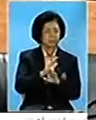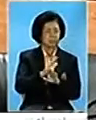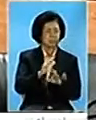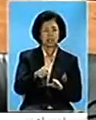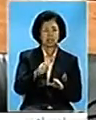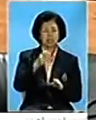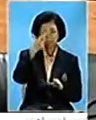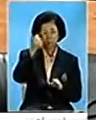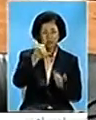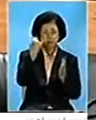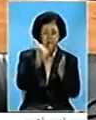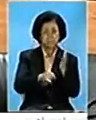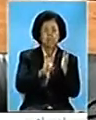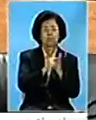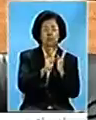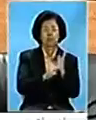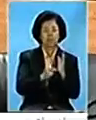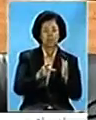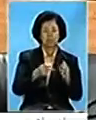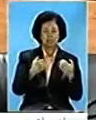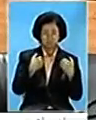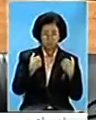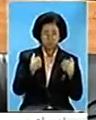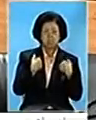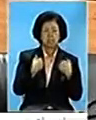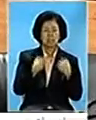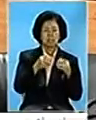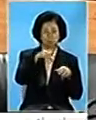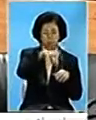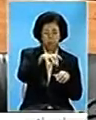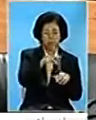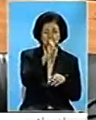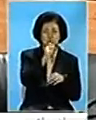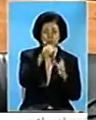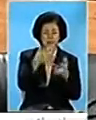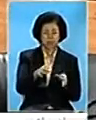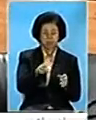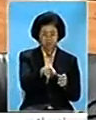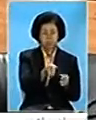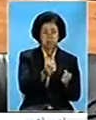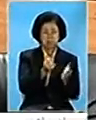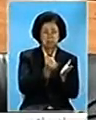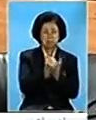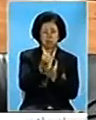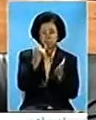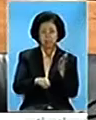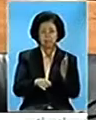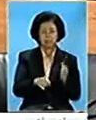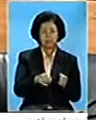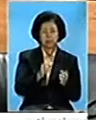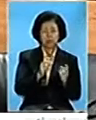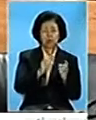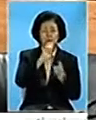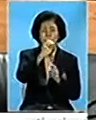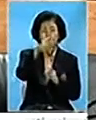ผิดกฎหมายหรือไม่เนี่ยมีองค์กรที่ต้องตรวจสอบอยู่แล้วครับว่าอันนี้ผิดหรือไม่ผิดอย่างไรโพไม่มีหน้าที่ครับไ